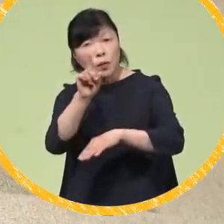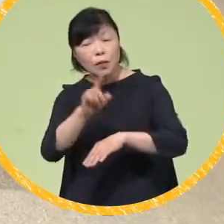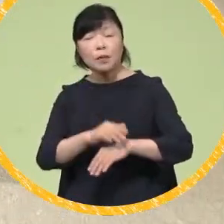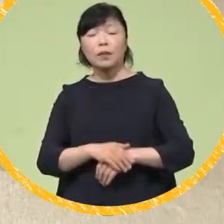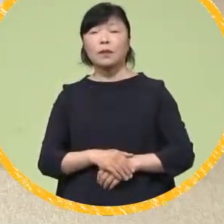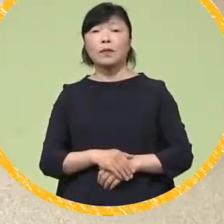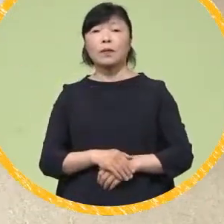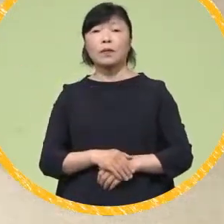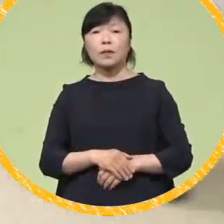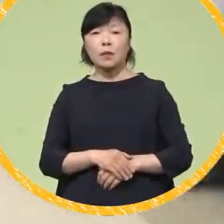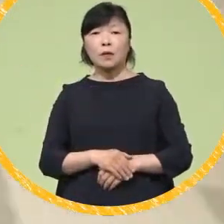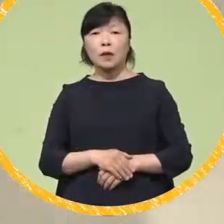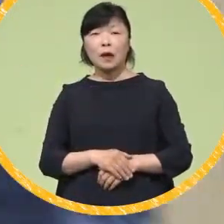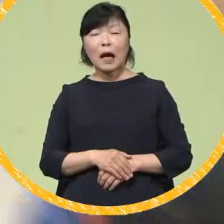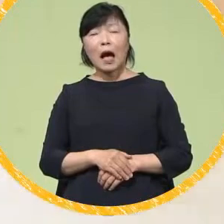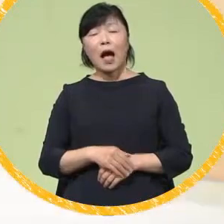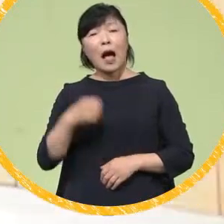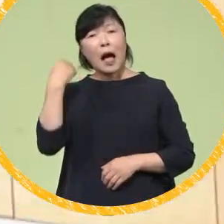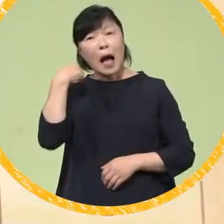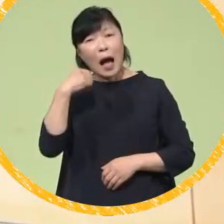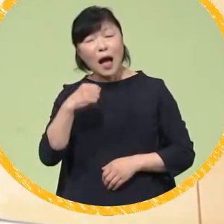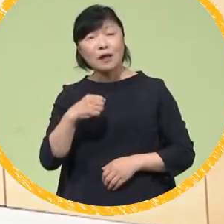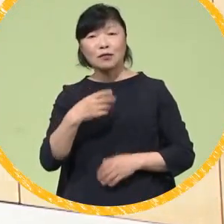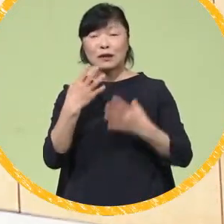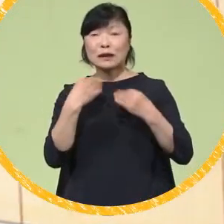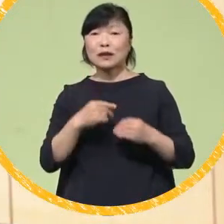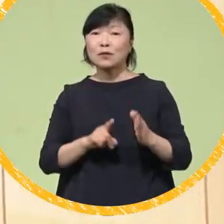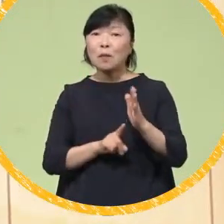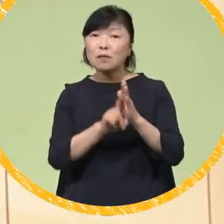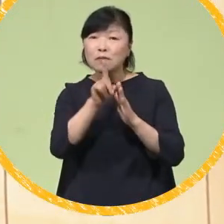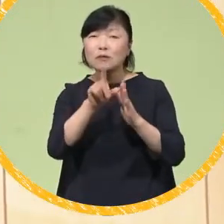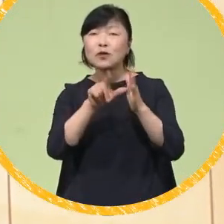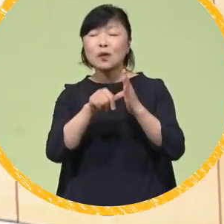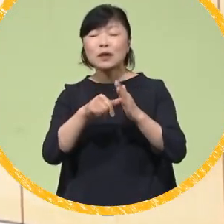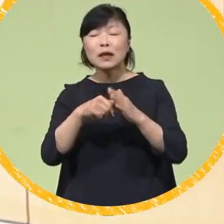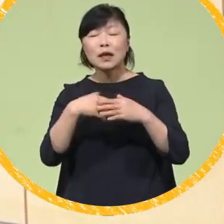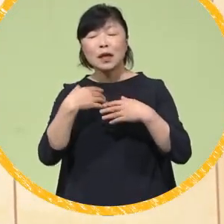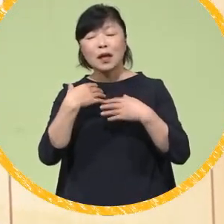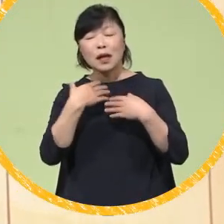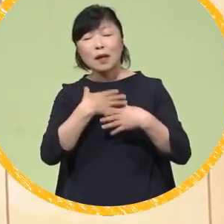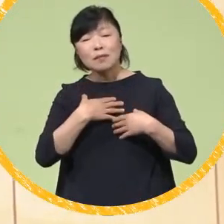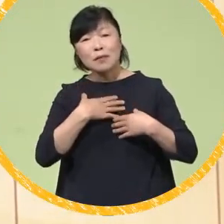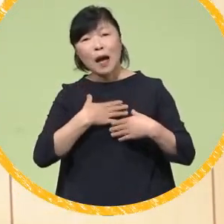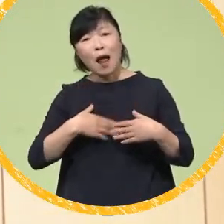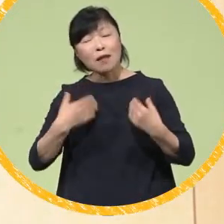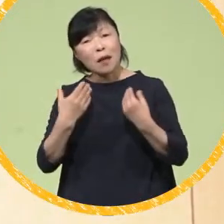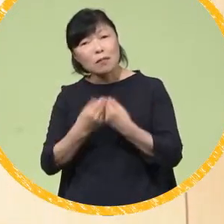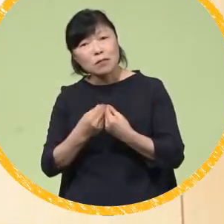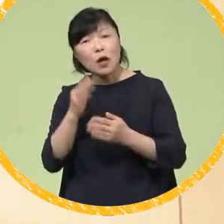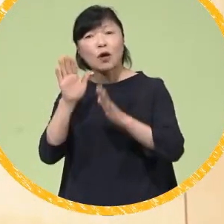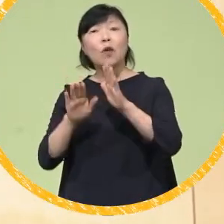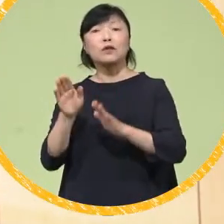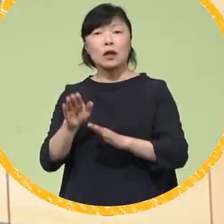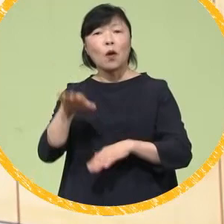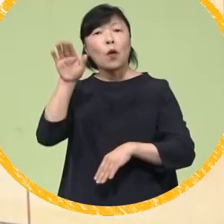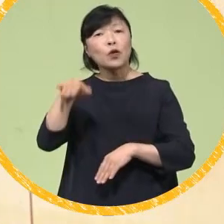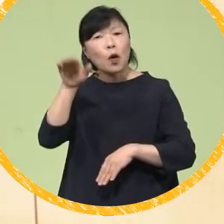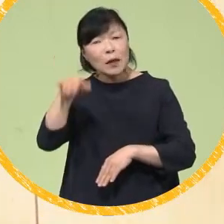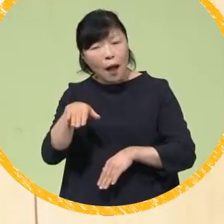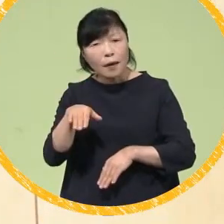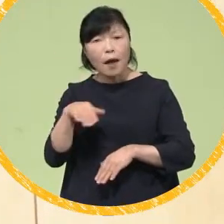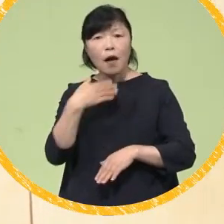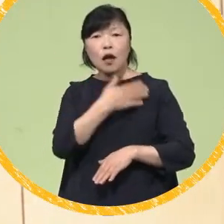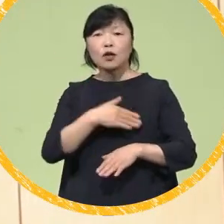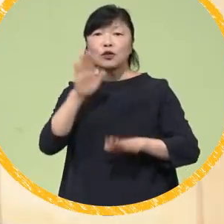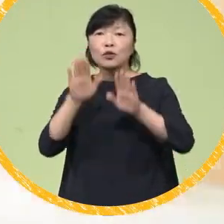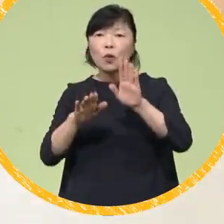ですか。 高温多湿な環境下で、具合が悪そうな様子だったらまず呼びかけ反応の確認と症状の